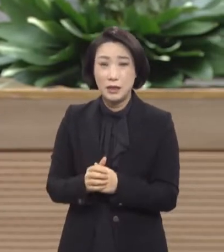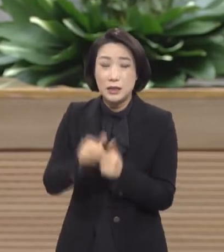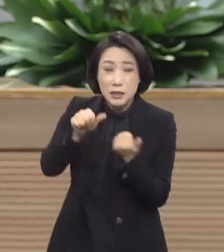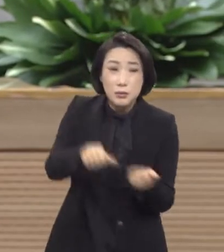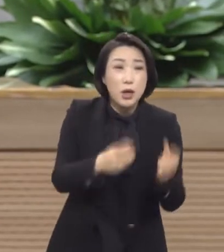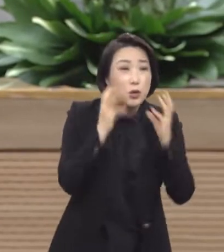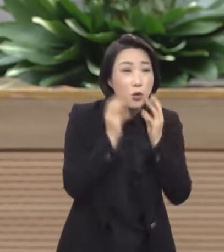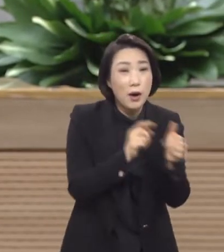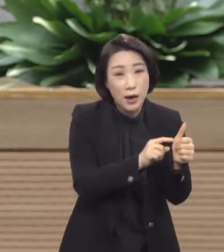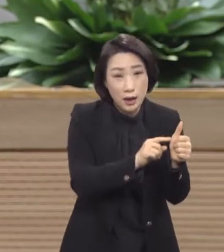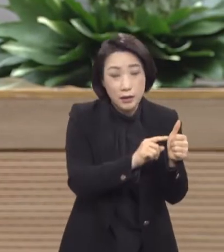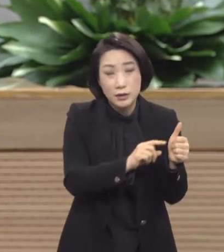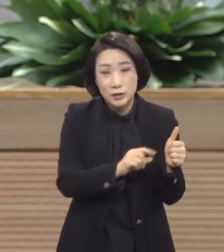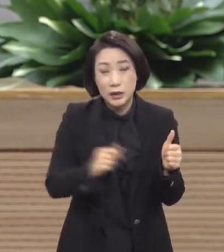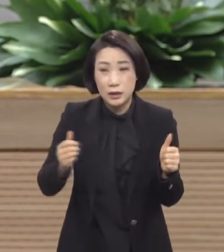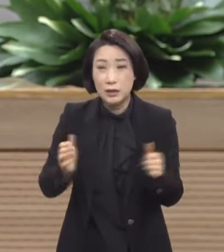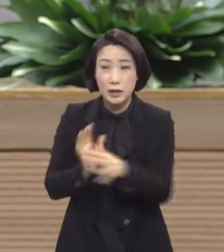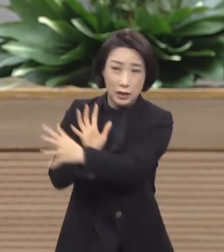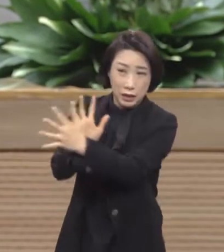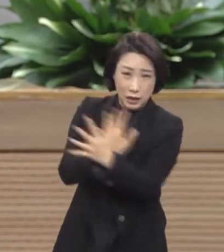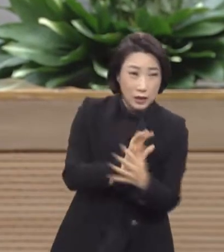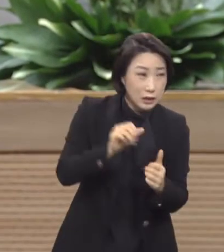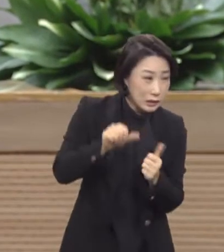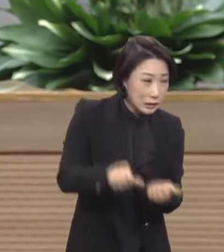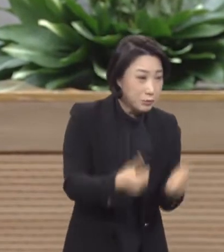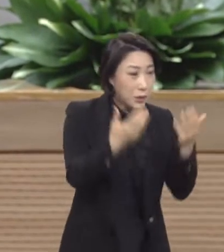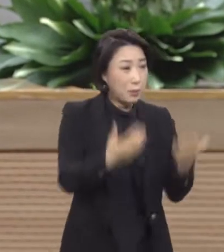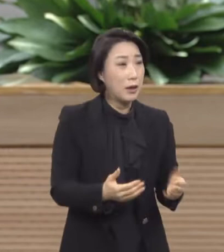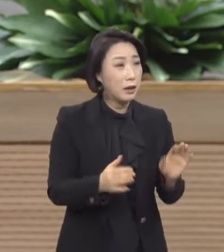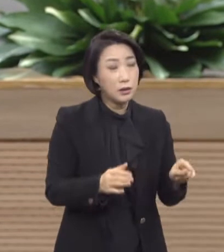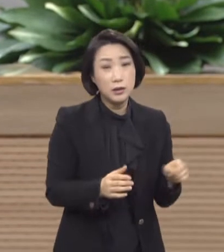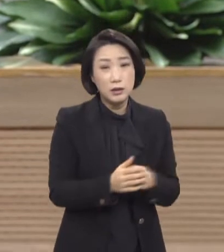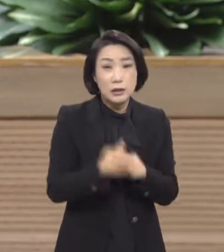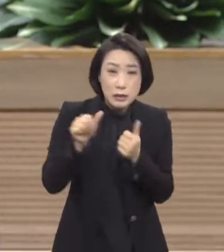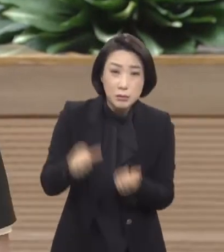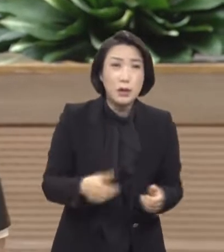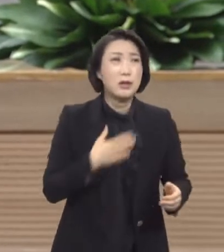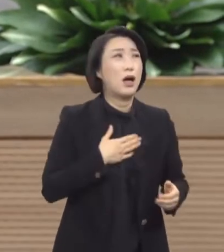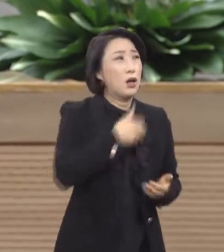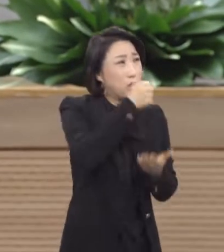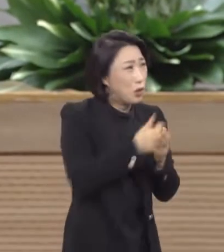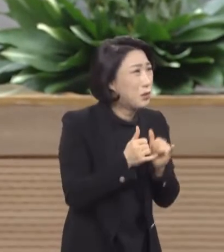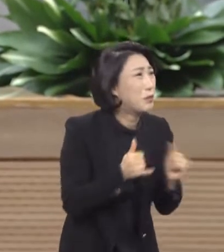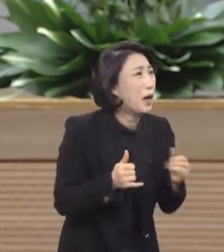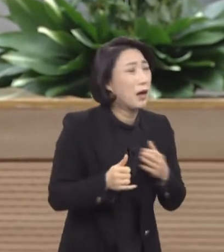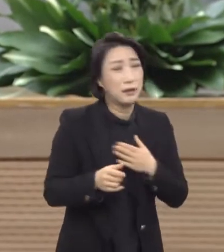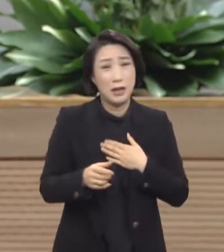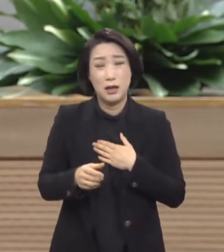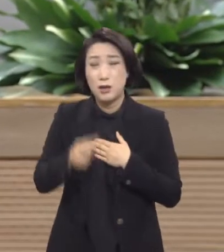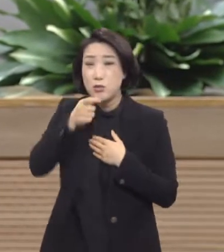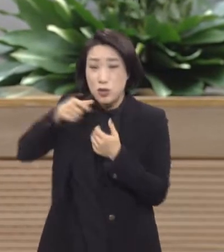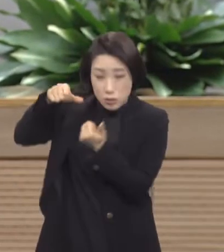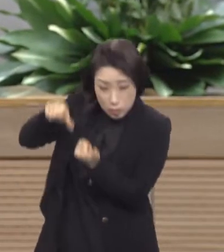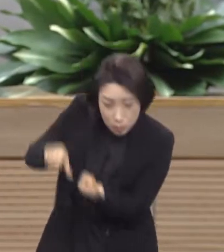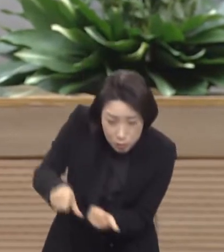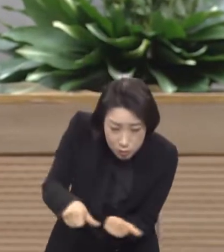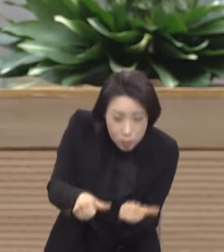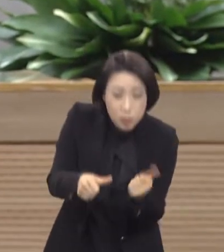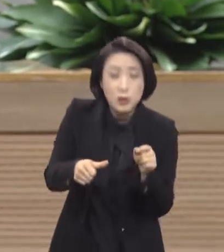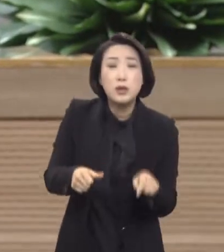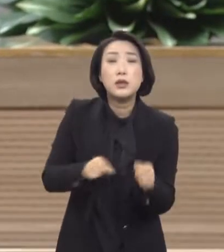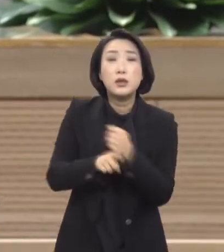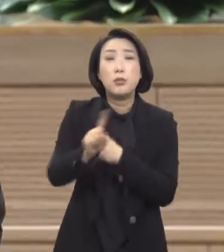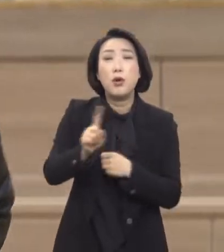요한에게 침례를 받으면서 나는 죄인이요 물속에 풍덩 들어가면서